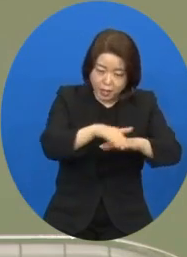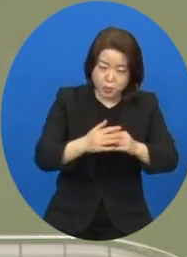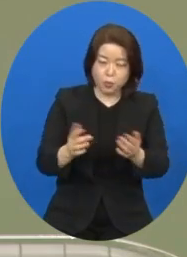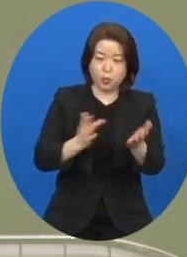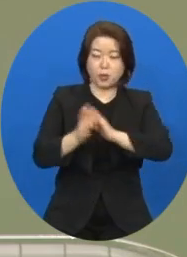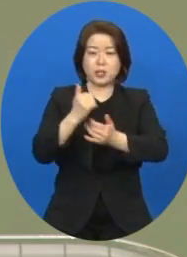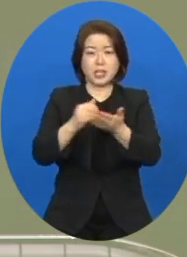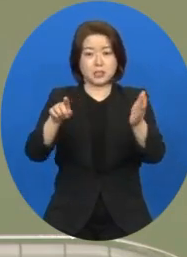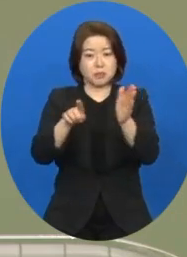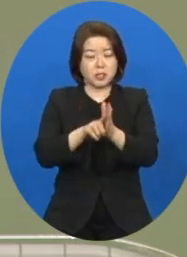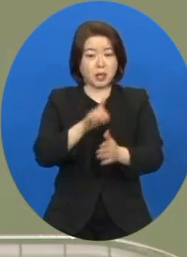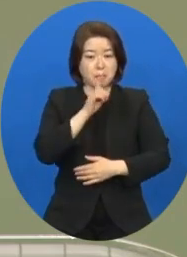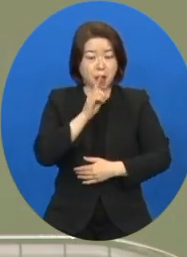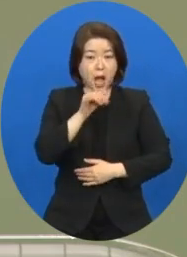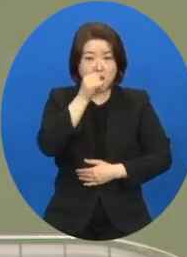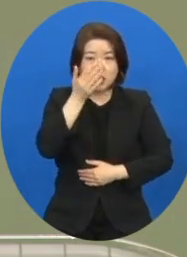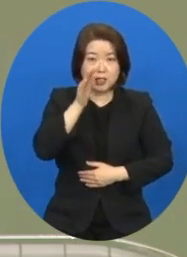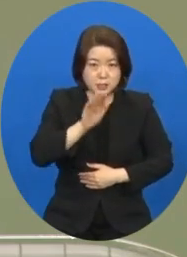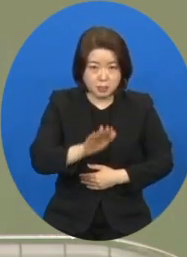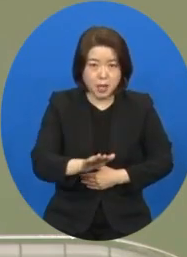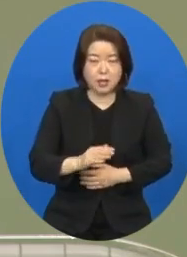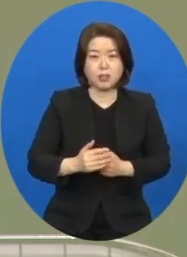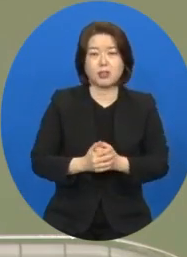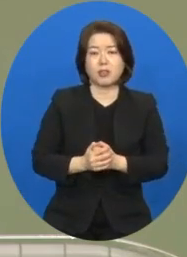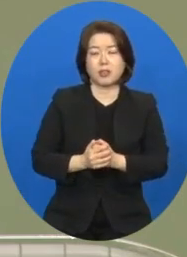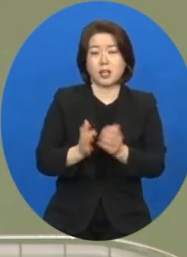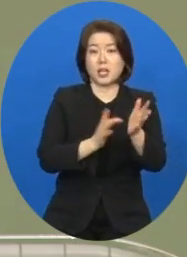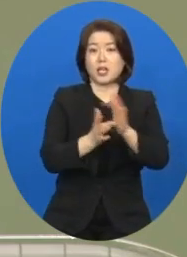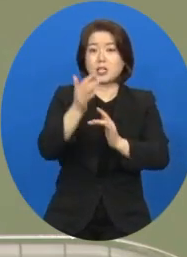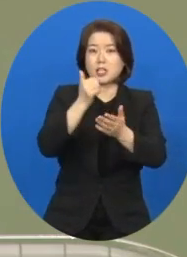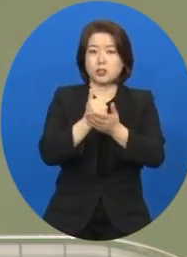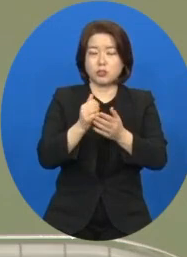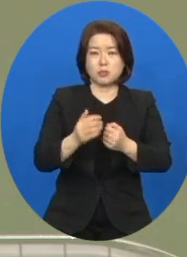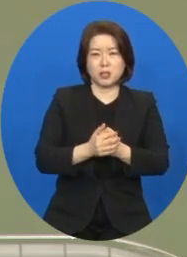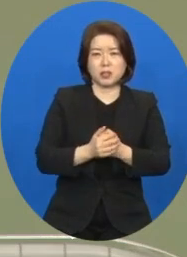하지만 우리가 예수님께서 겟세마네 동산에서